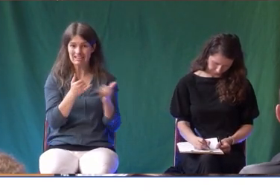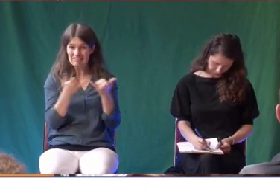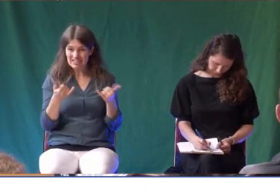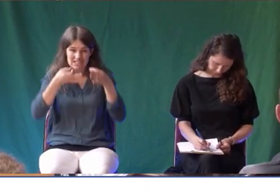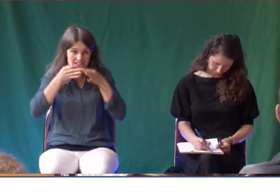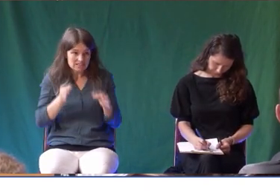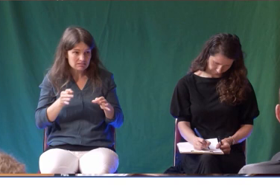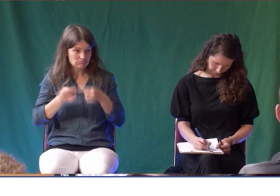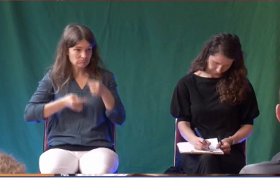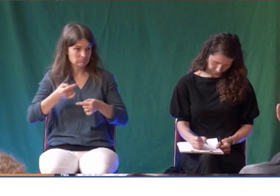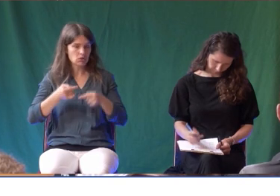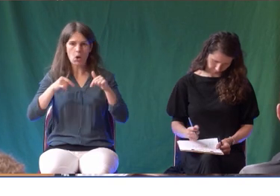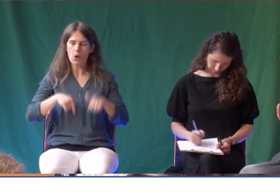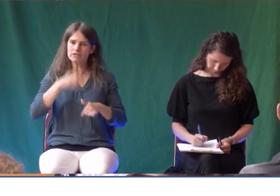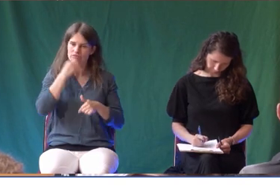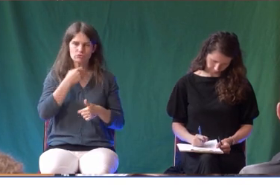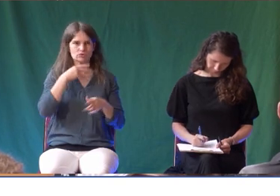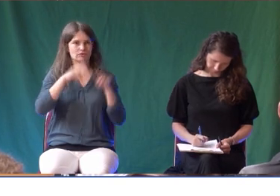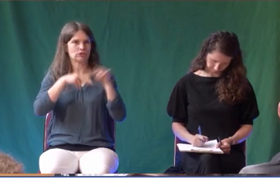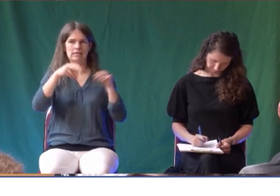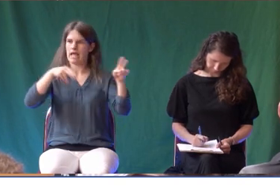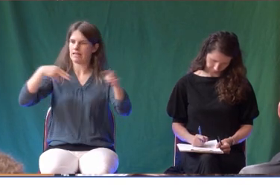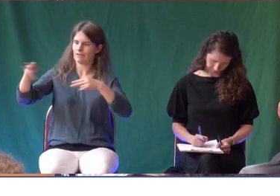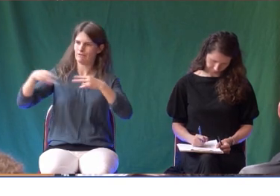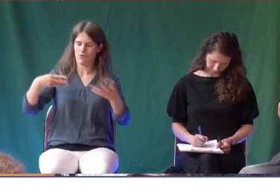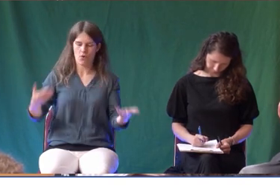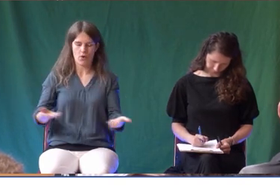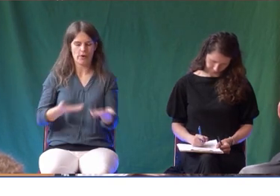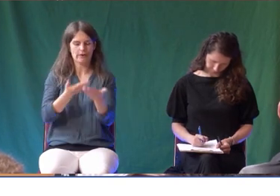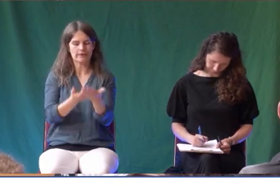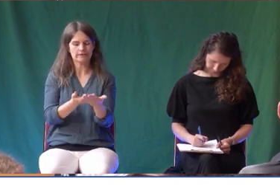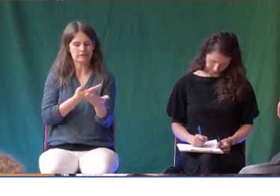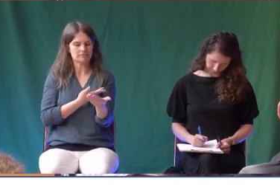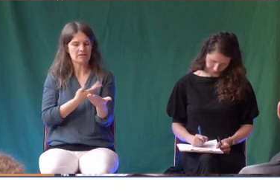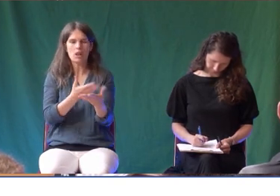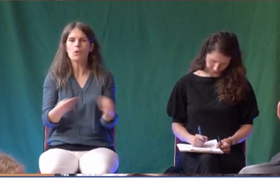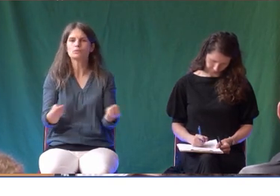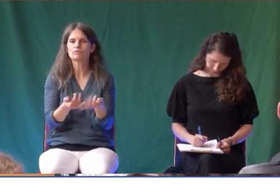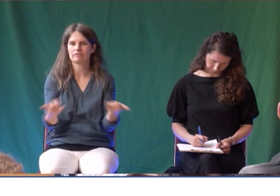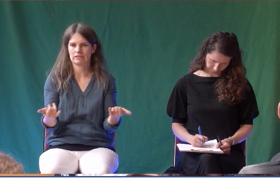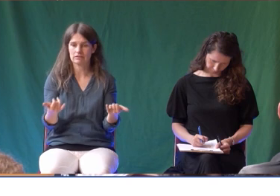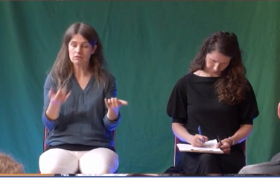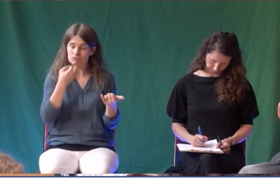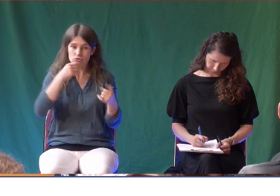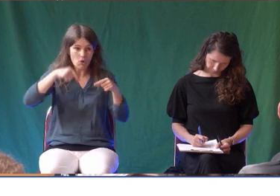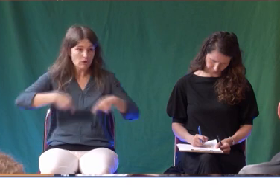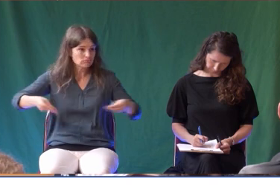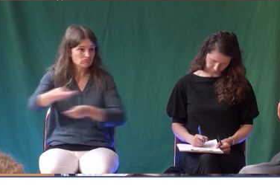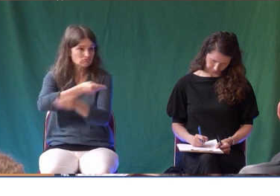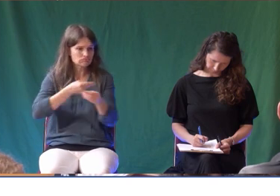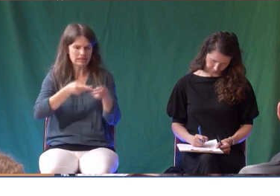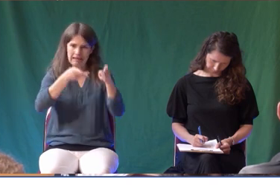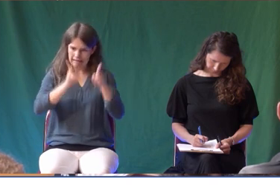Antworten finden und wir wollen darüber sprechen über dieses Recht jeder darf ein